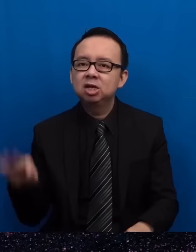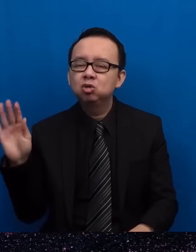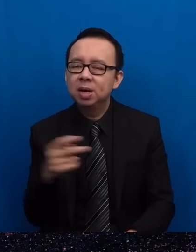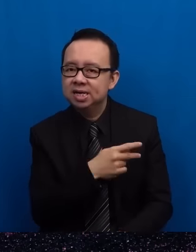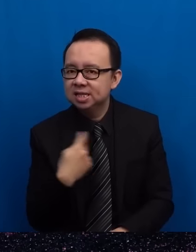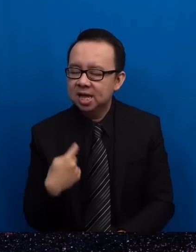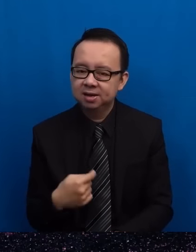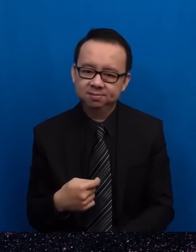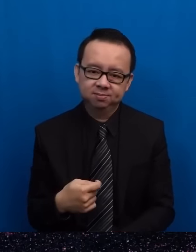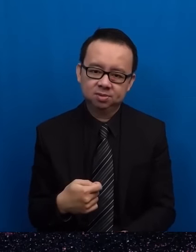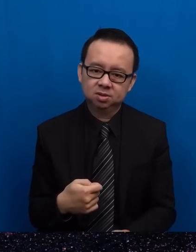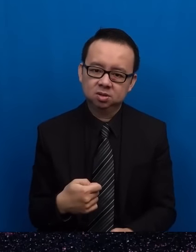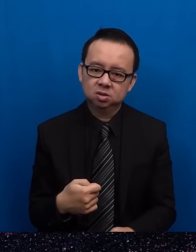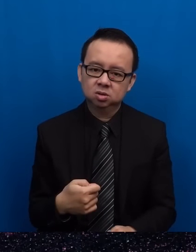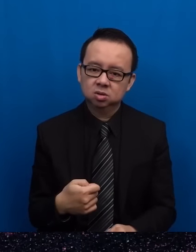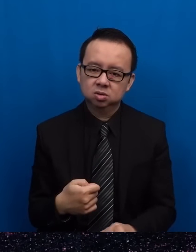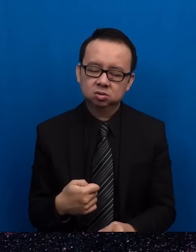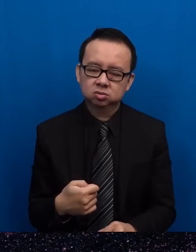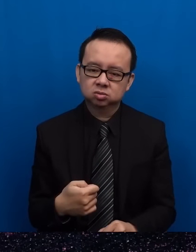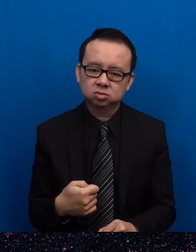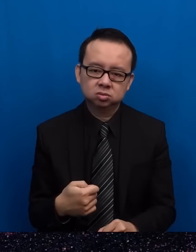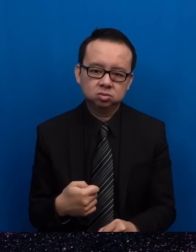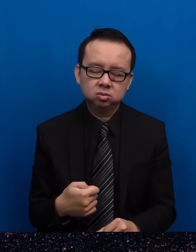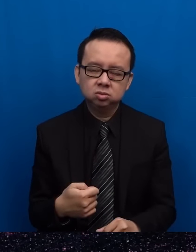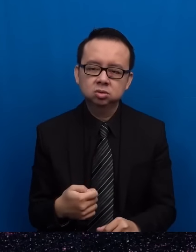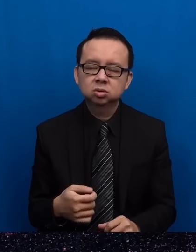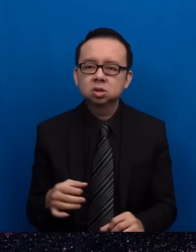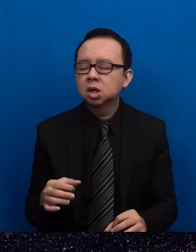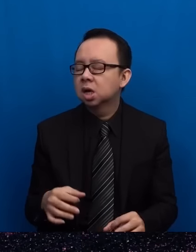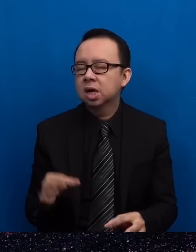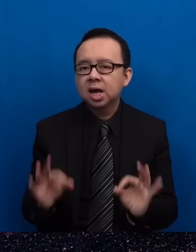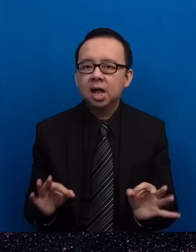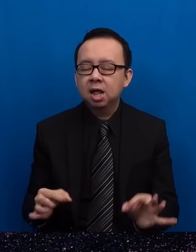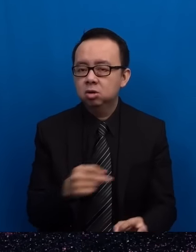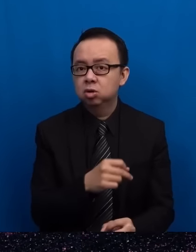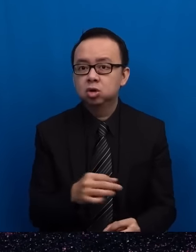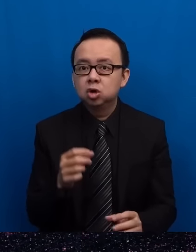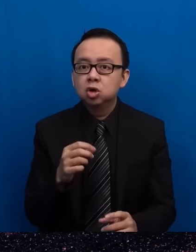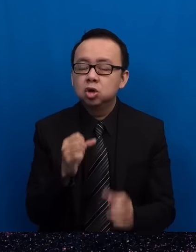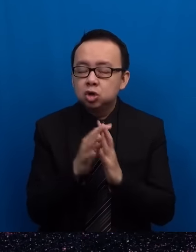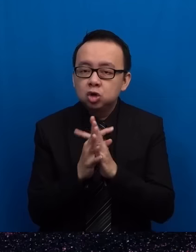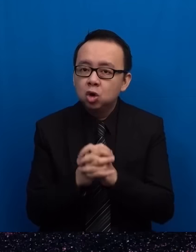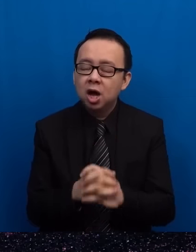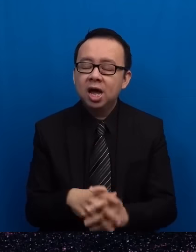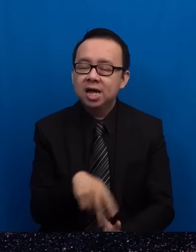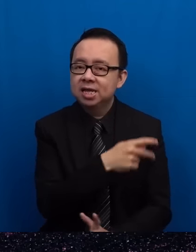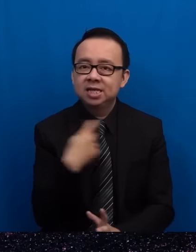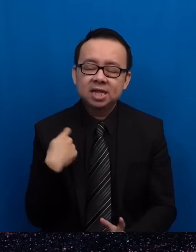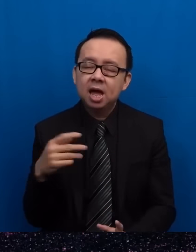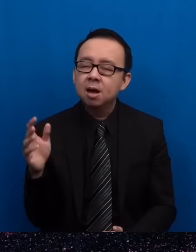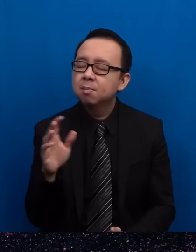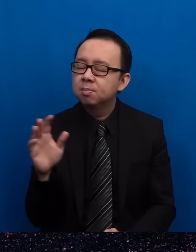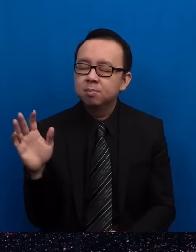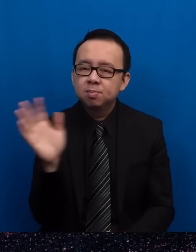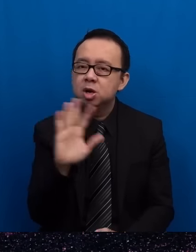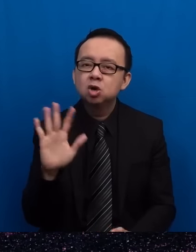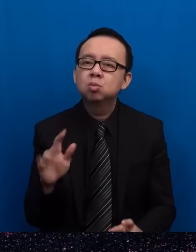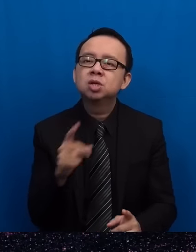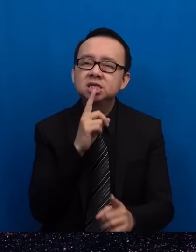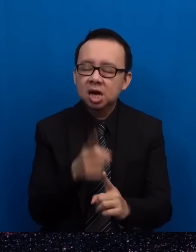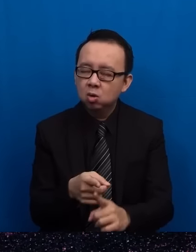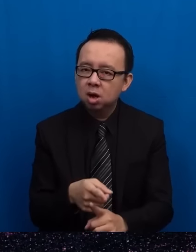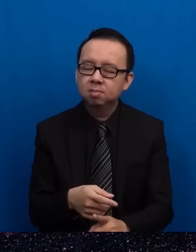Jadi dalam kasus doa terlambat sebenarnya bukan Tuhan menghambat. Tuhan sedang memupuk doamu dan simpan